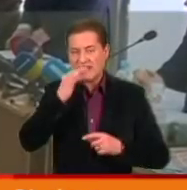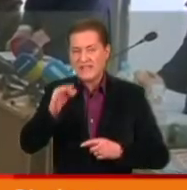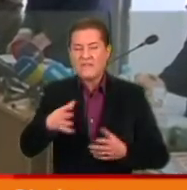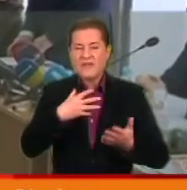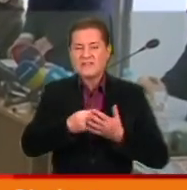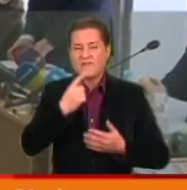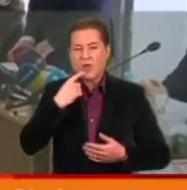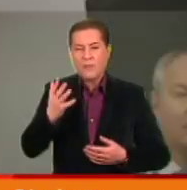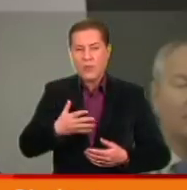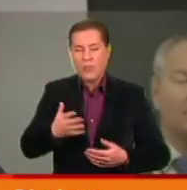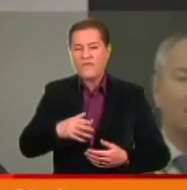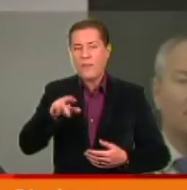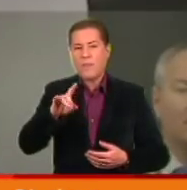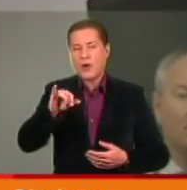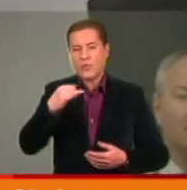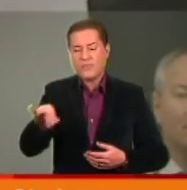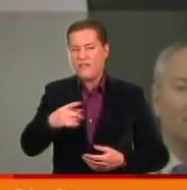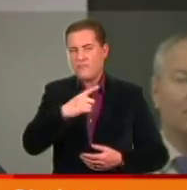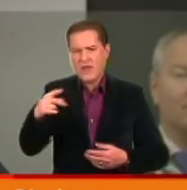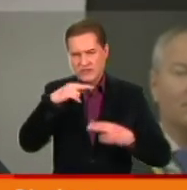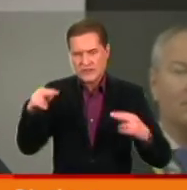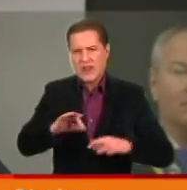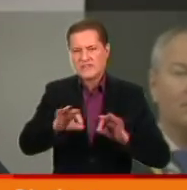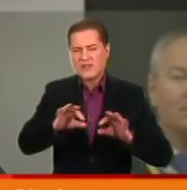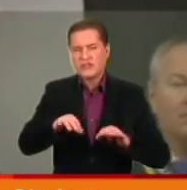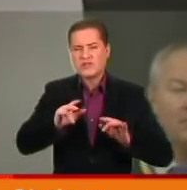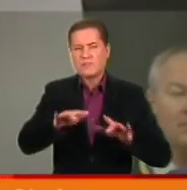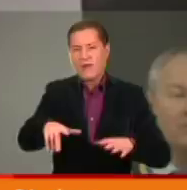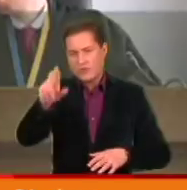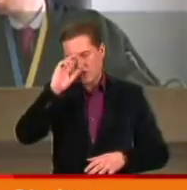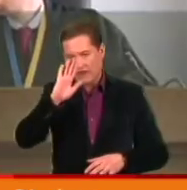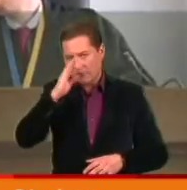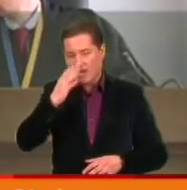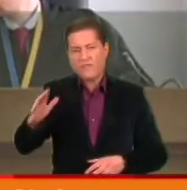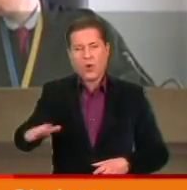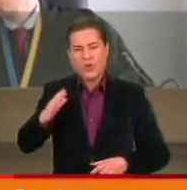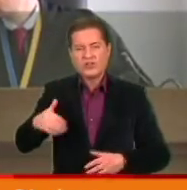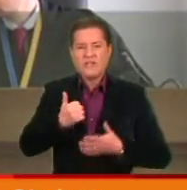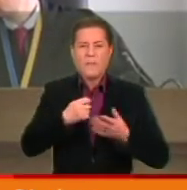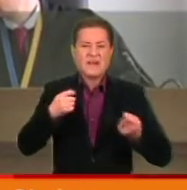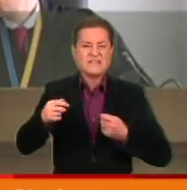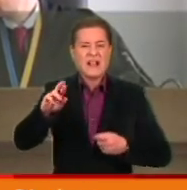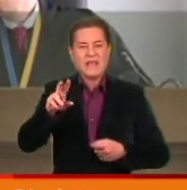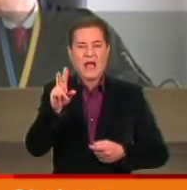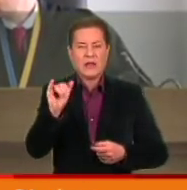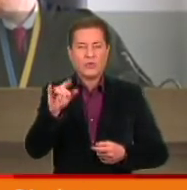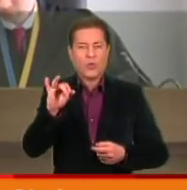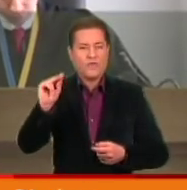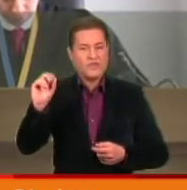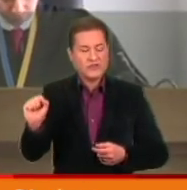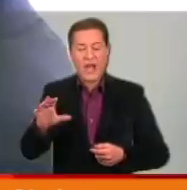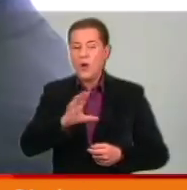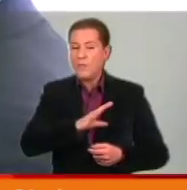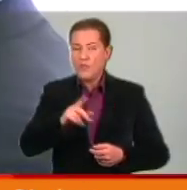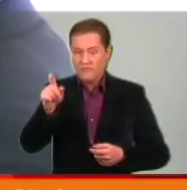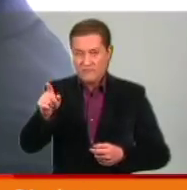суді Андрій Парубій. Він вперше давав свідчення у справі про державну зраду колишнього президента Януковича. Парубій був